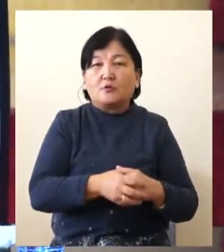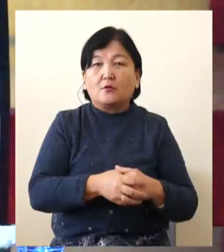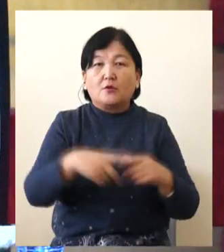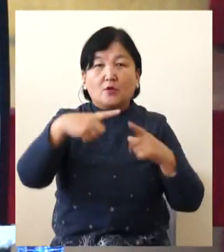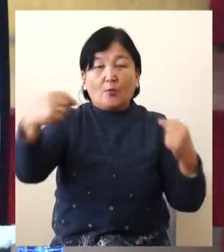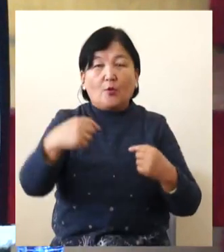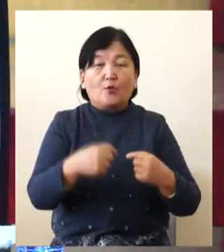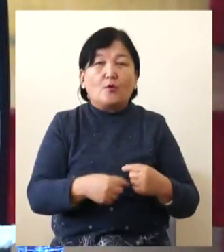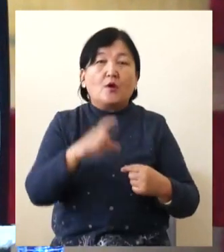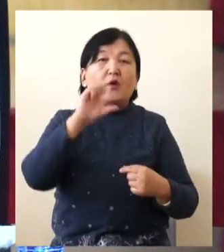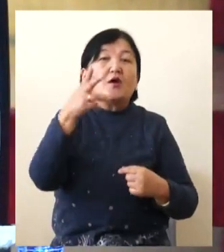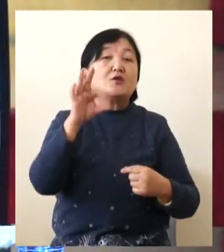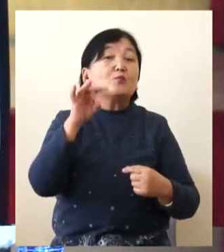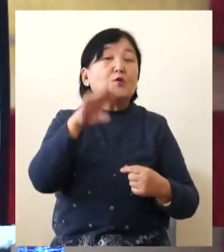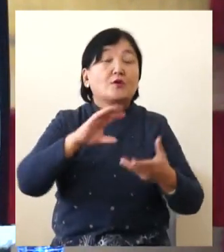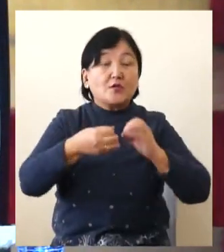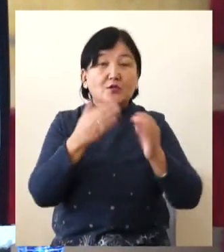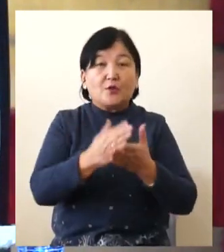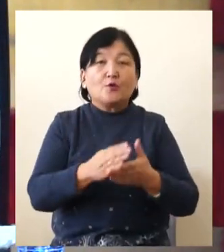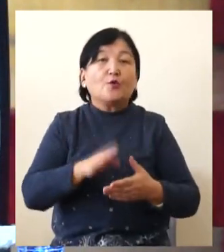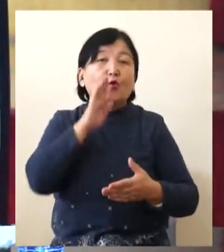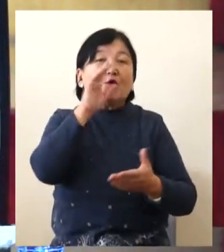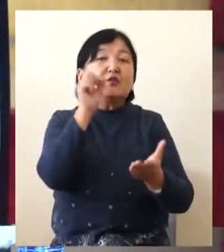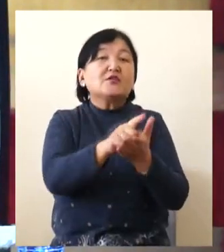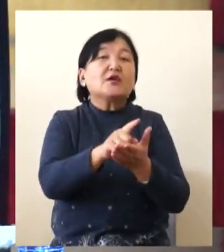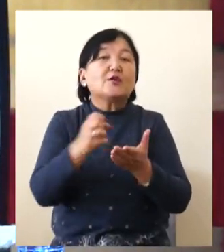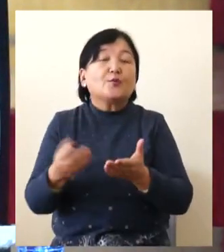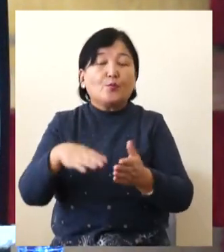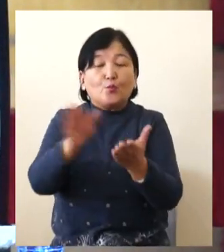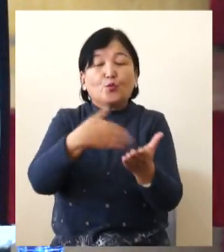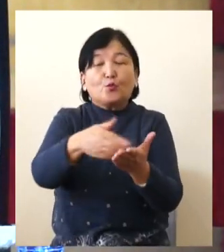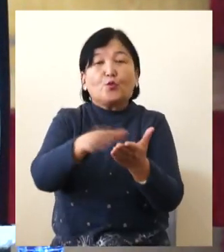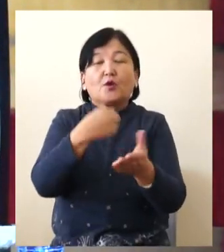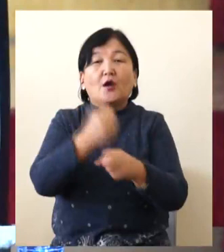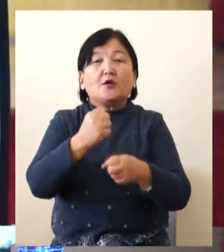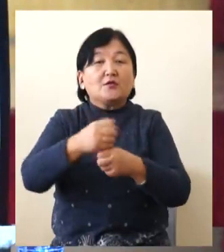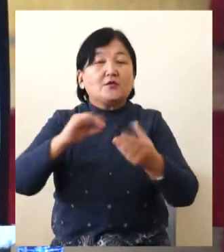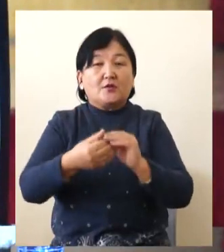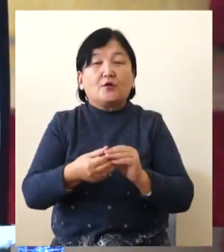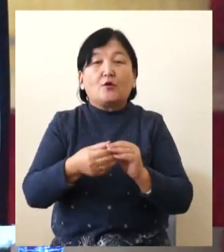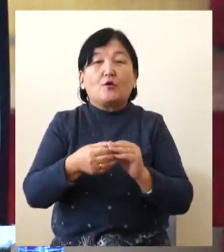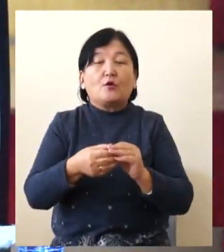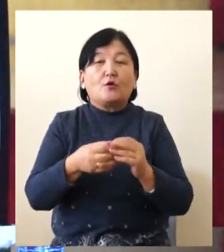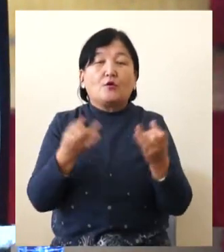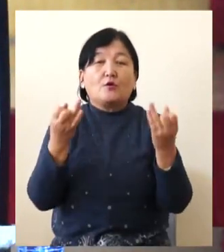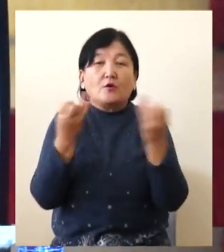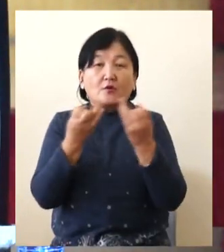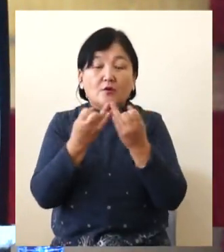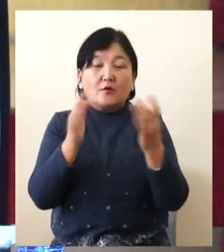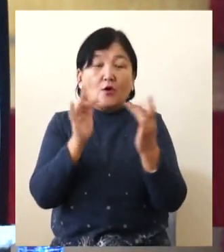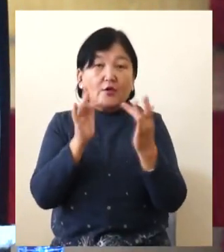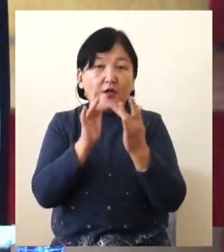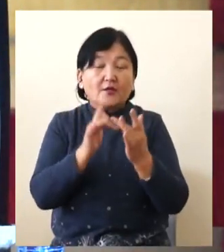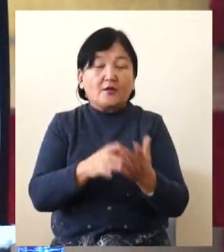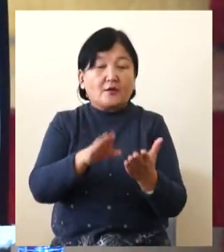гэвэл Япон руу экспорт хийж байгаа. Өглөө захаар гарна юм хүн бодож барих ажил хийж тим бай. Онлайн. Эхний явуулчих